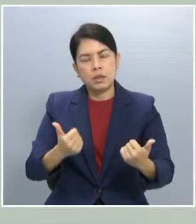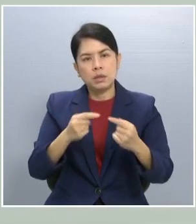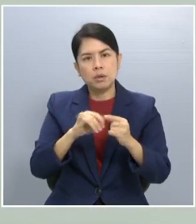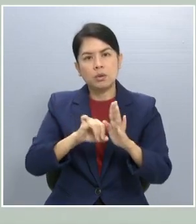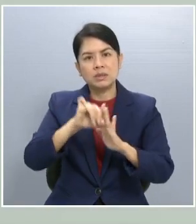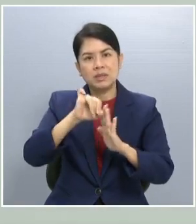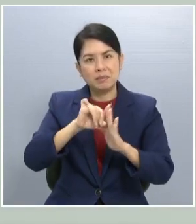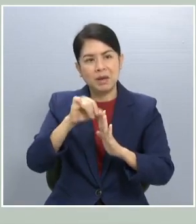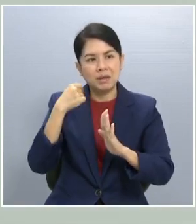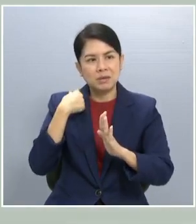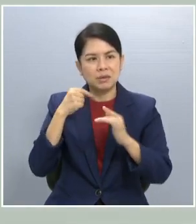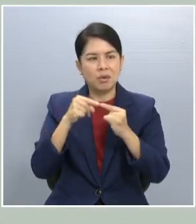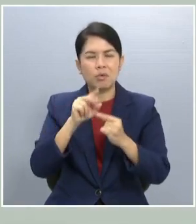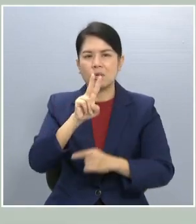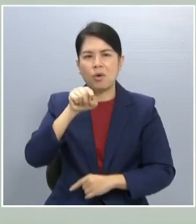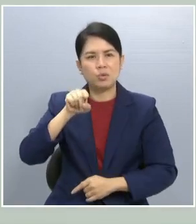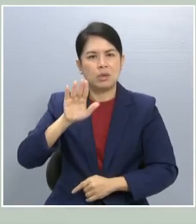2.5หนักมาก